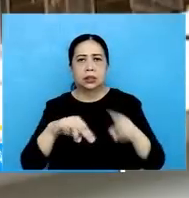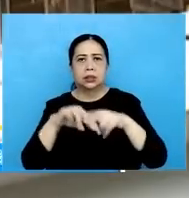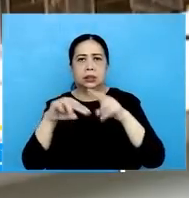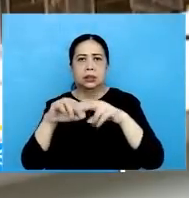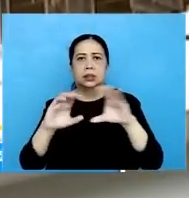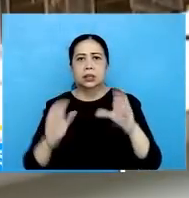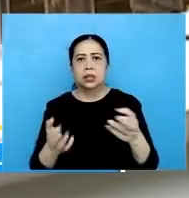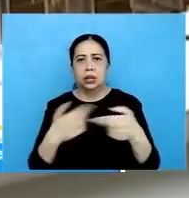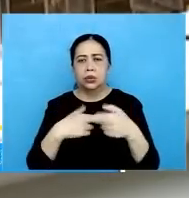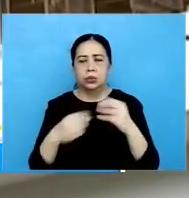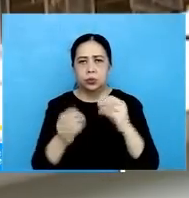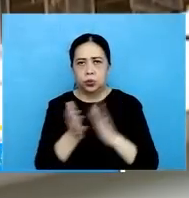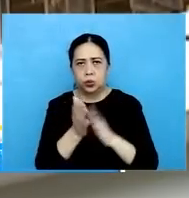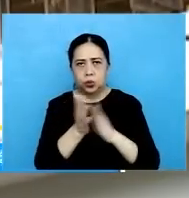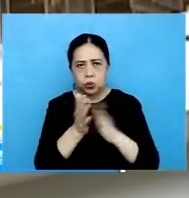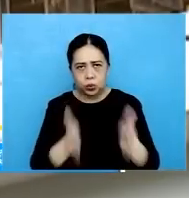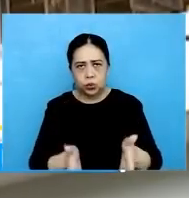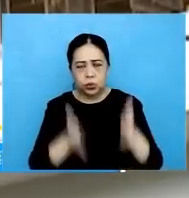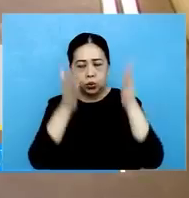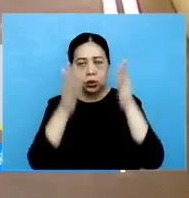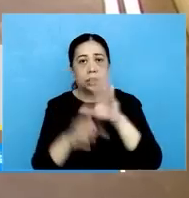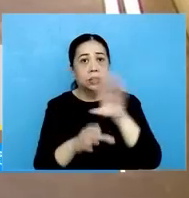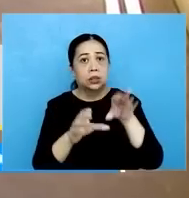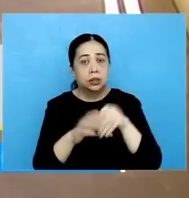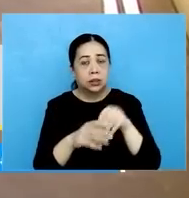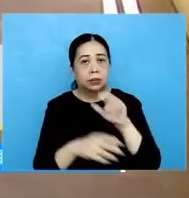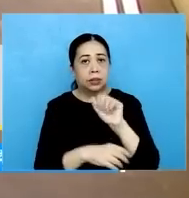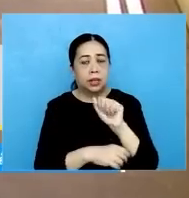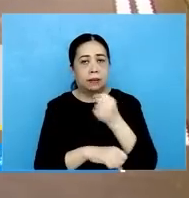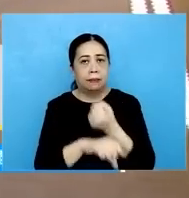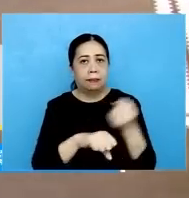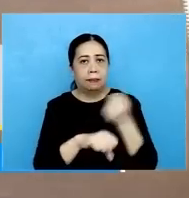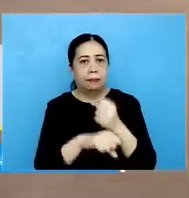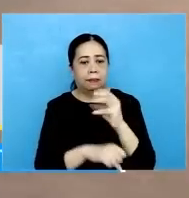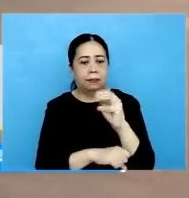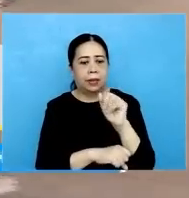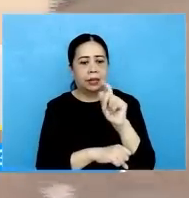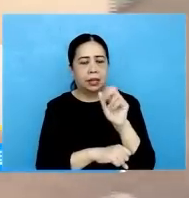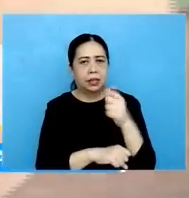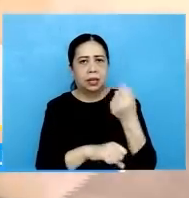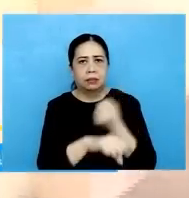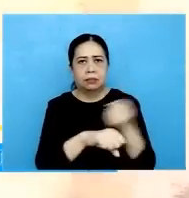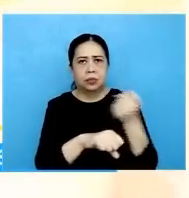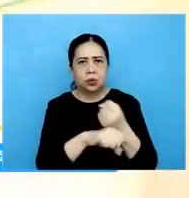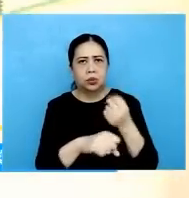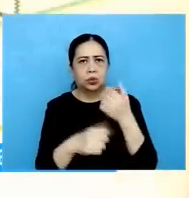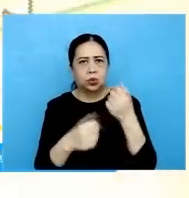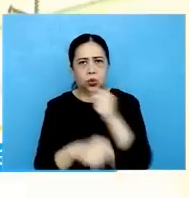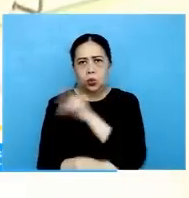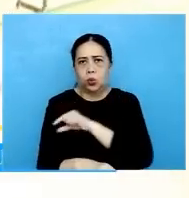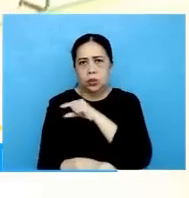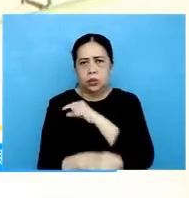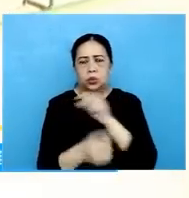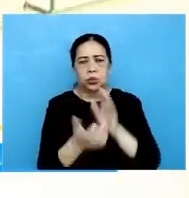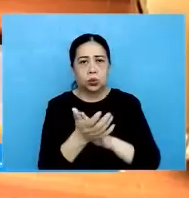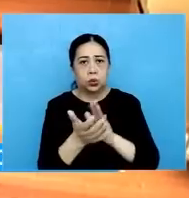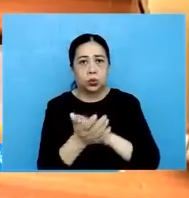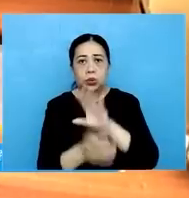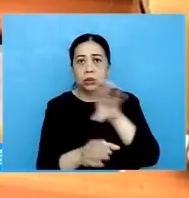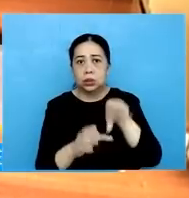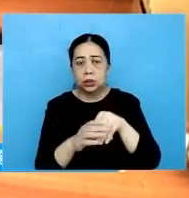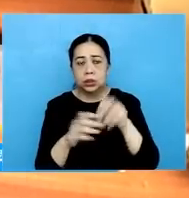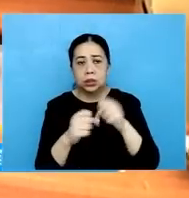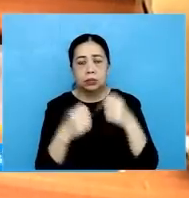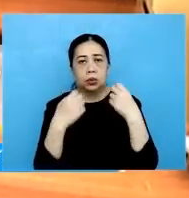classrooms. Kabilang din sa matatag agenda ang pagpapatayo ng mga disaster resilient na paaralan. Sakop din ito ang pagpapalakas sa